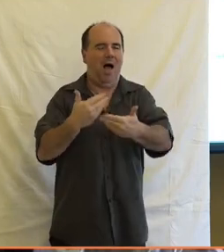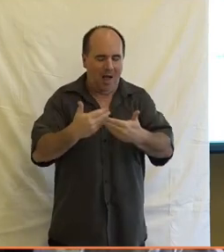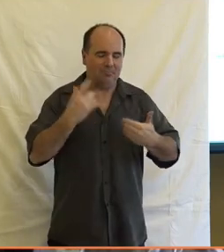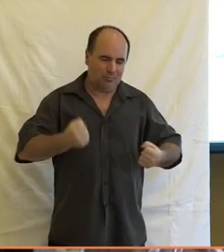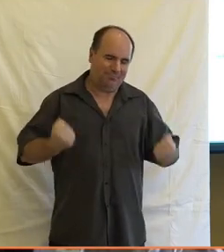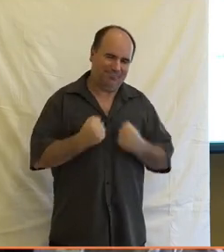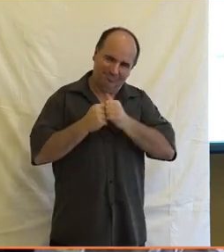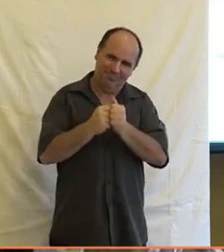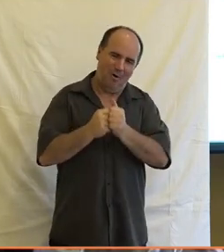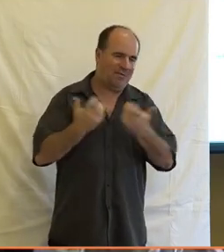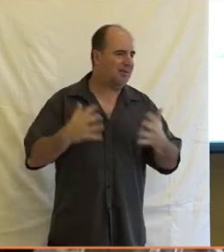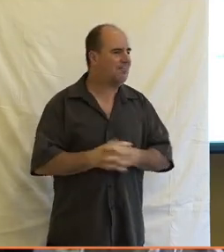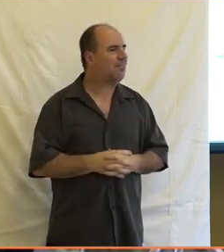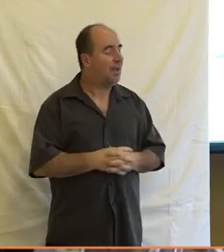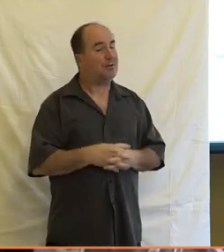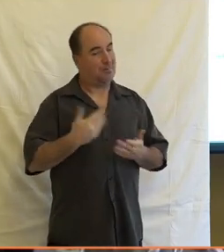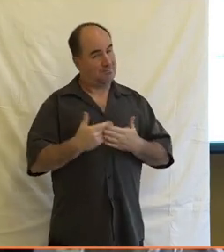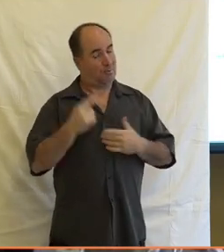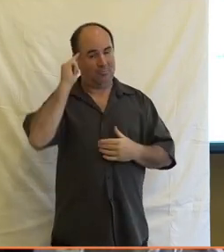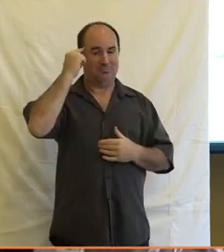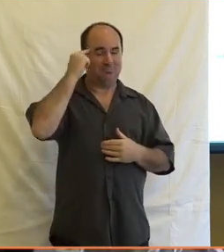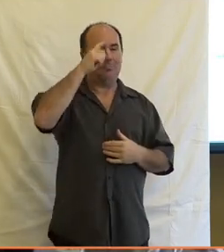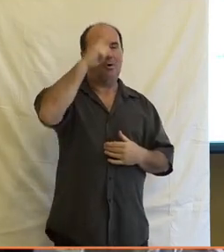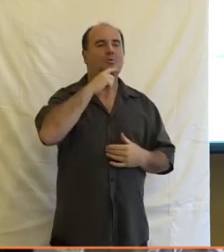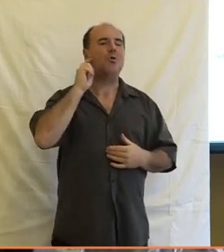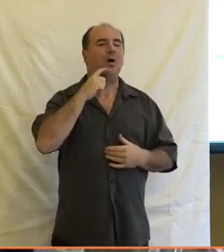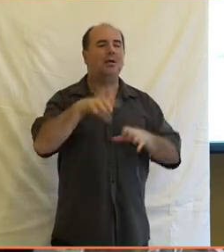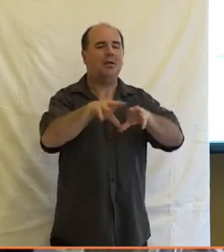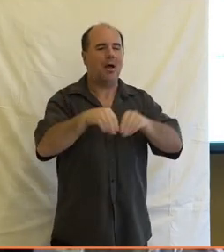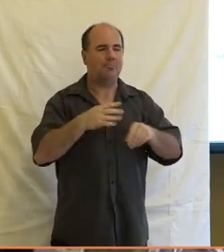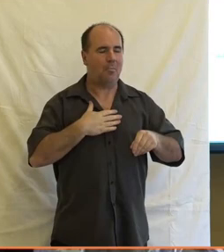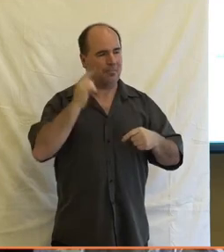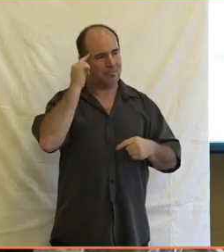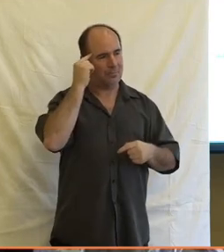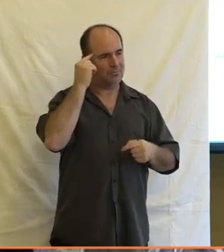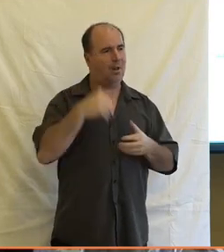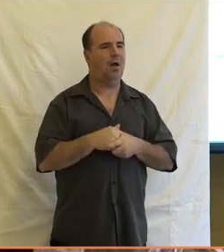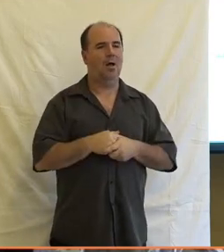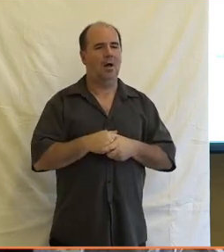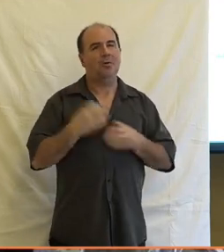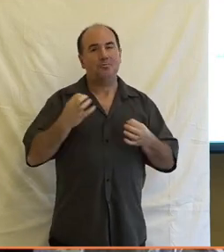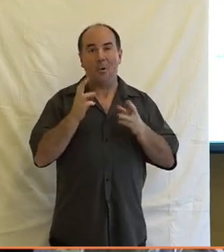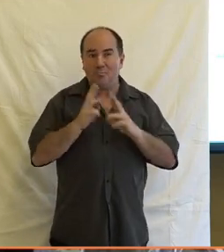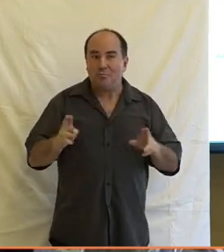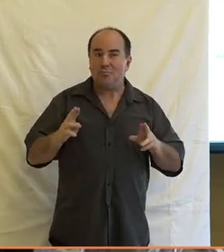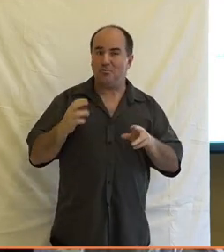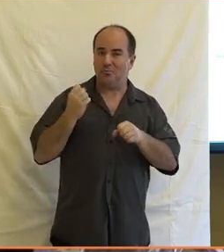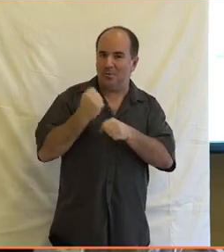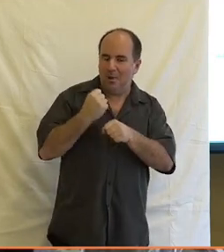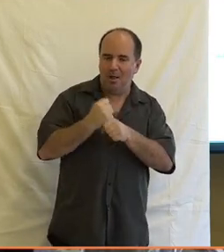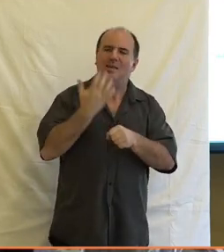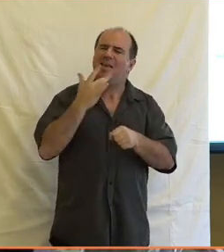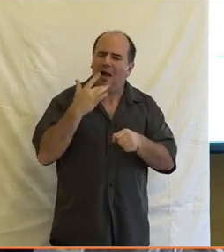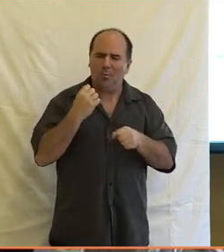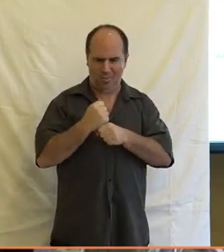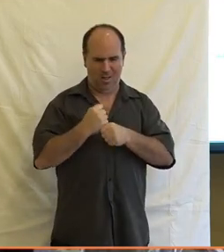fungovat. Tak vlastně s rodinou jsme přemýšleli, co mi bylo možné mi umožnit, abych mohla dělat sama a vlastně tehdy se